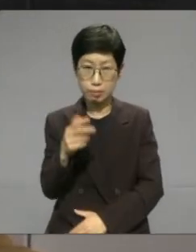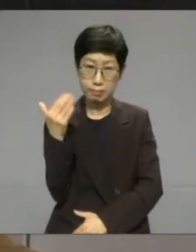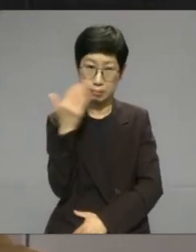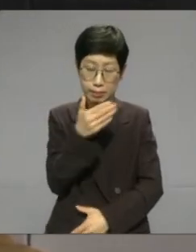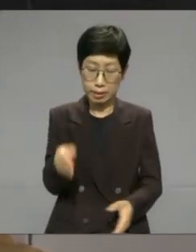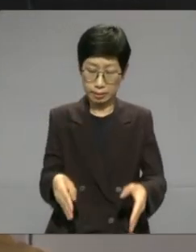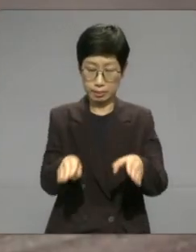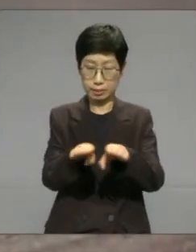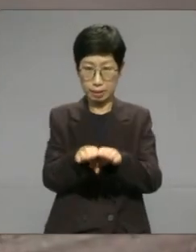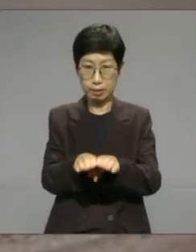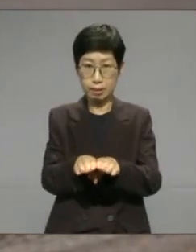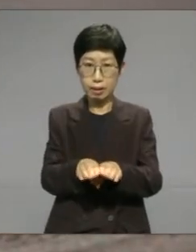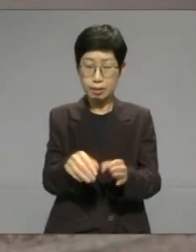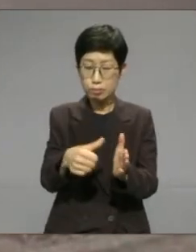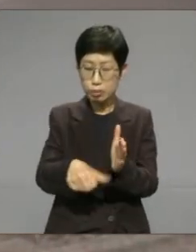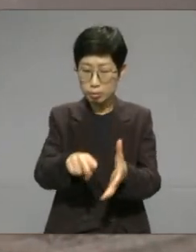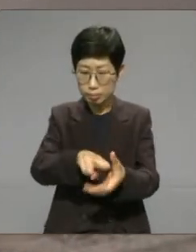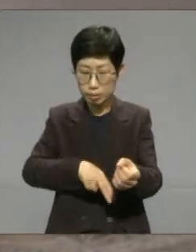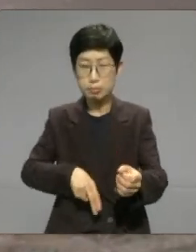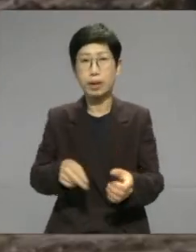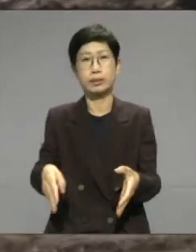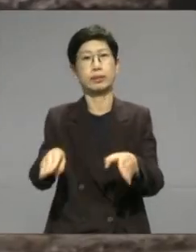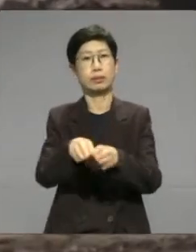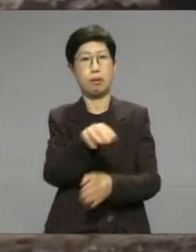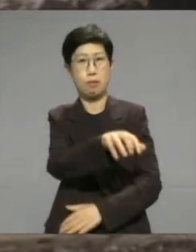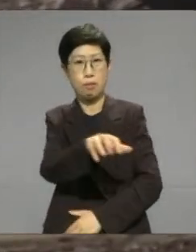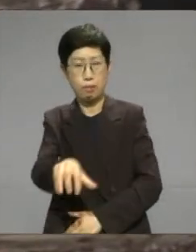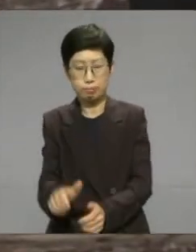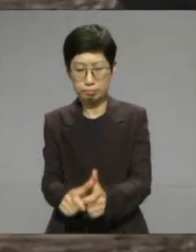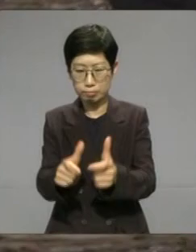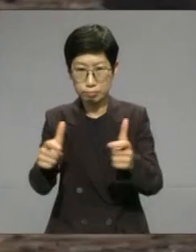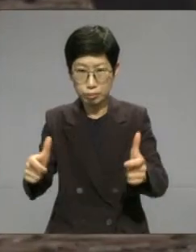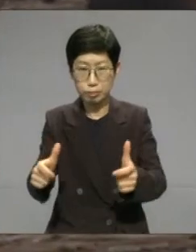시설, 쇼핑 센터 등 관광 기반 시설을